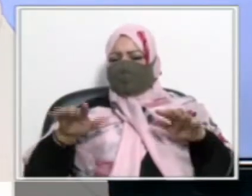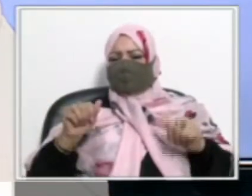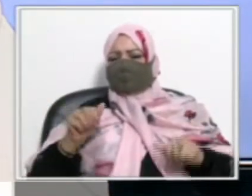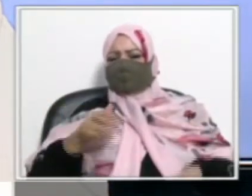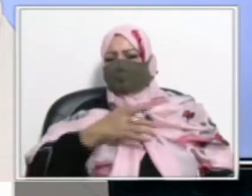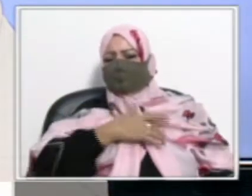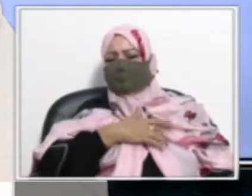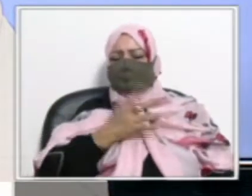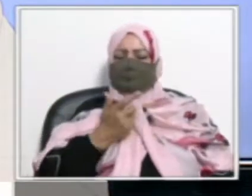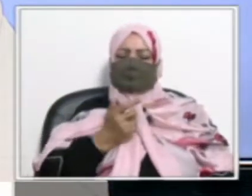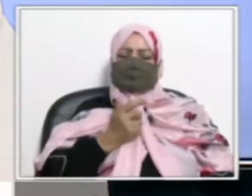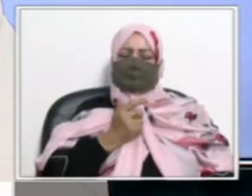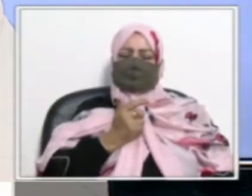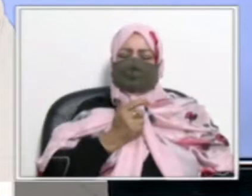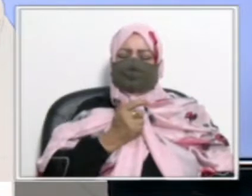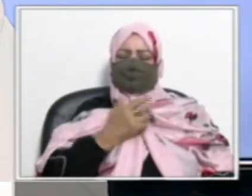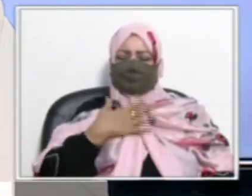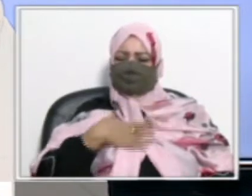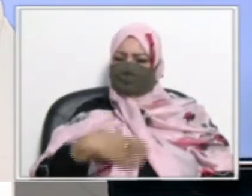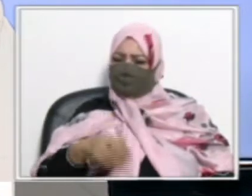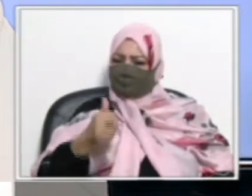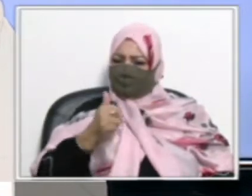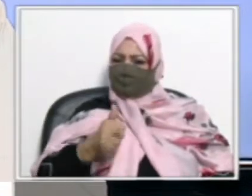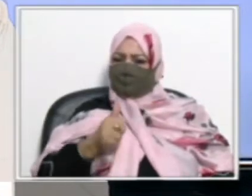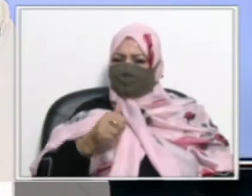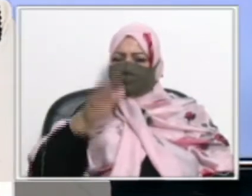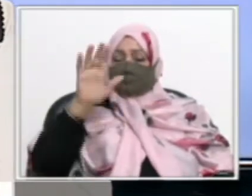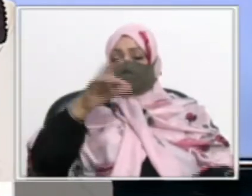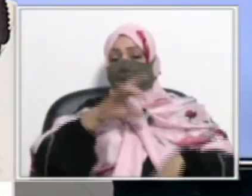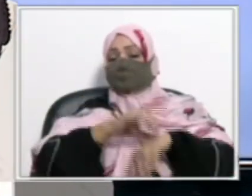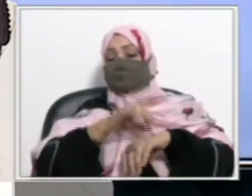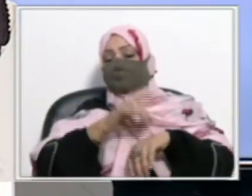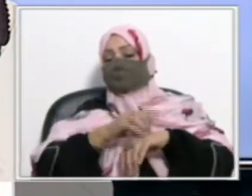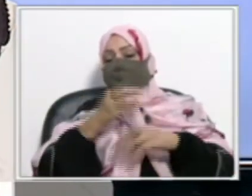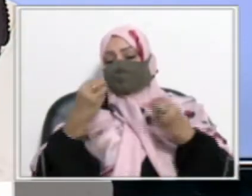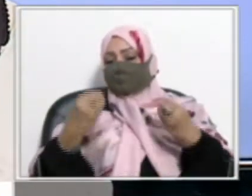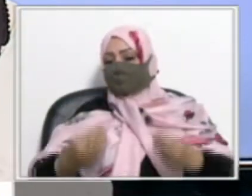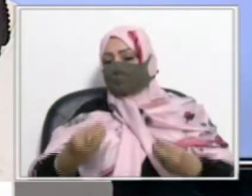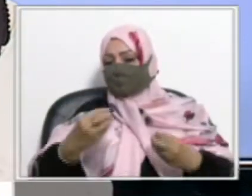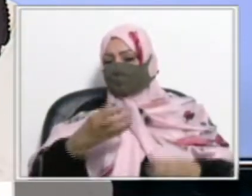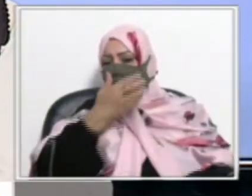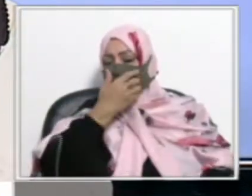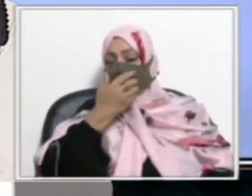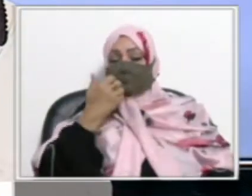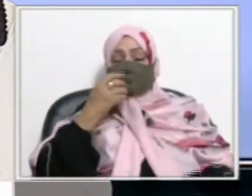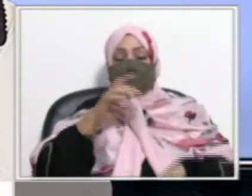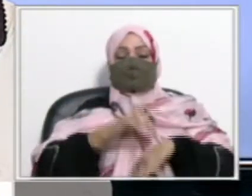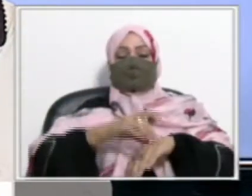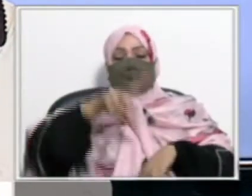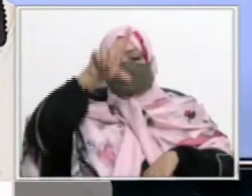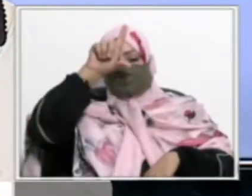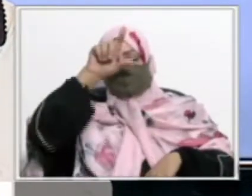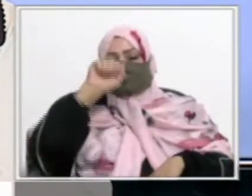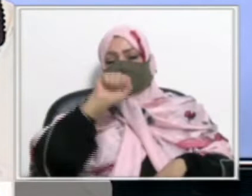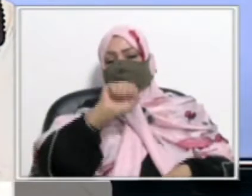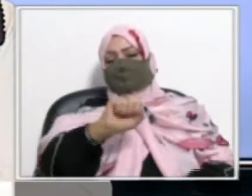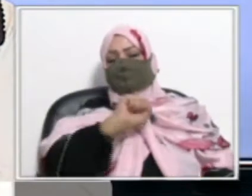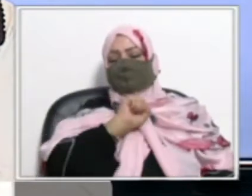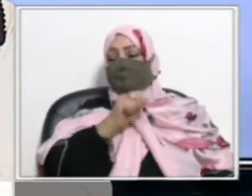طبيبك، فإن أذن لك بالقضاء فاقضي والله أعلم. الأخ علي من نلوت.